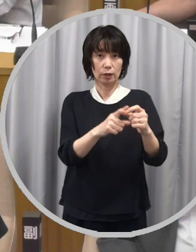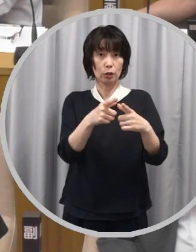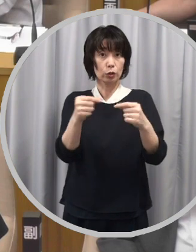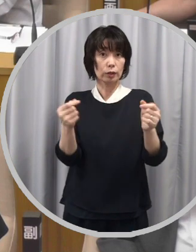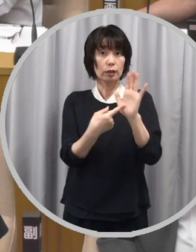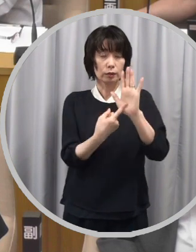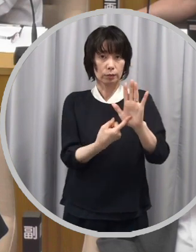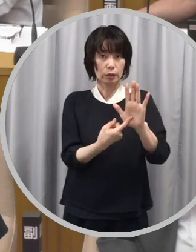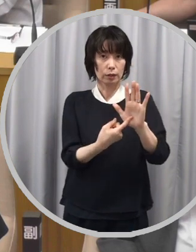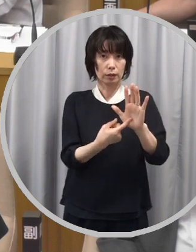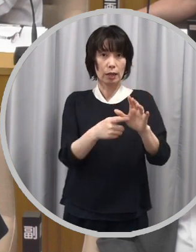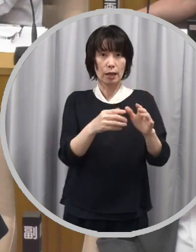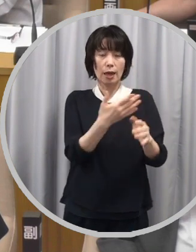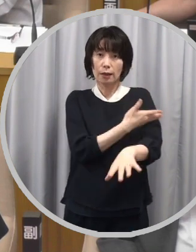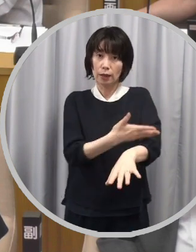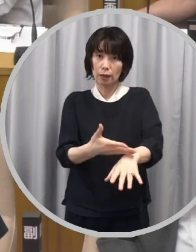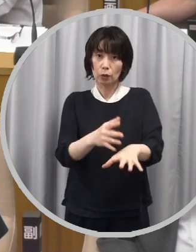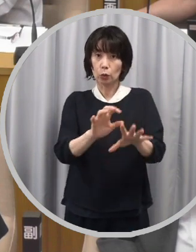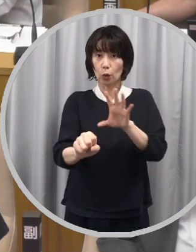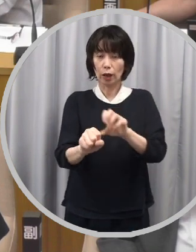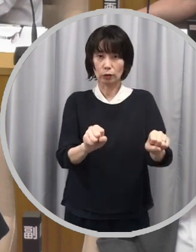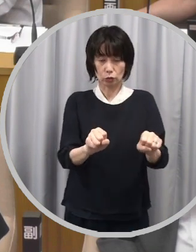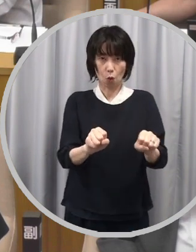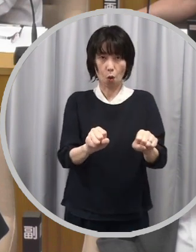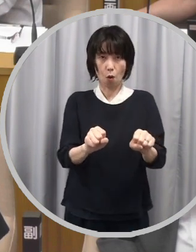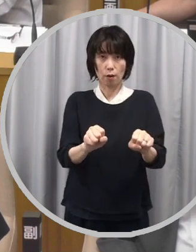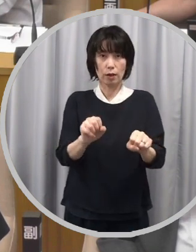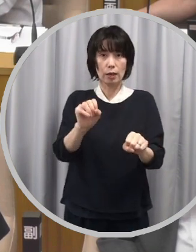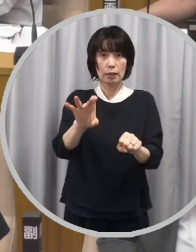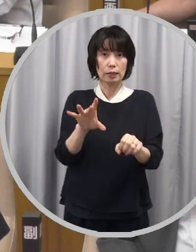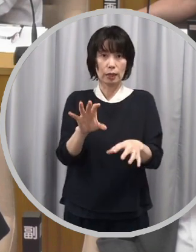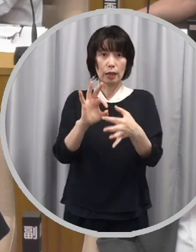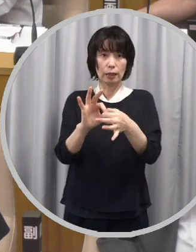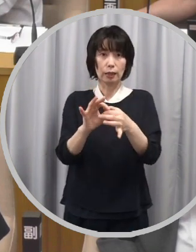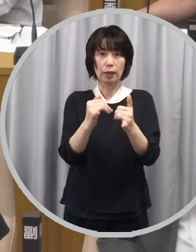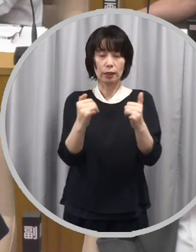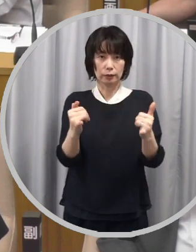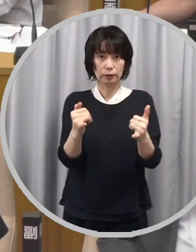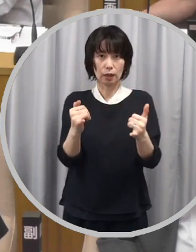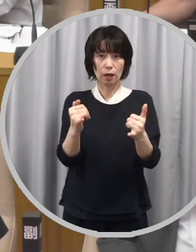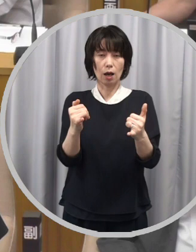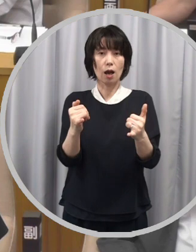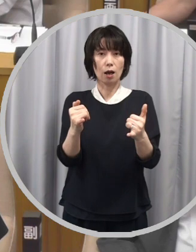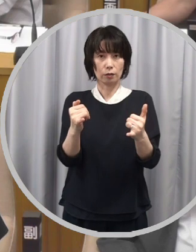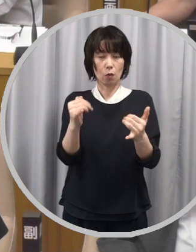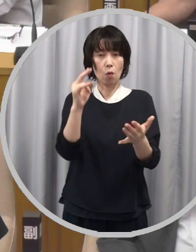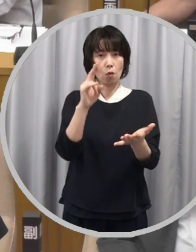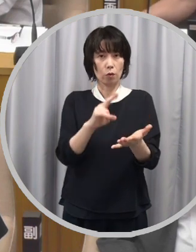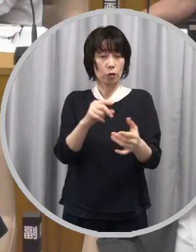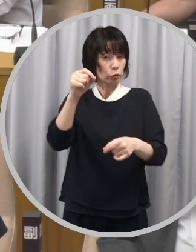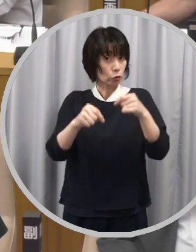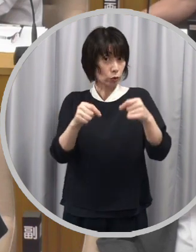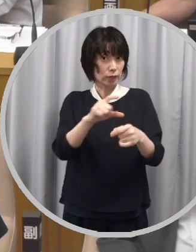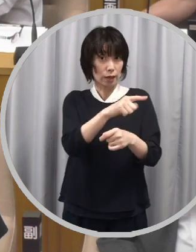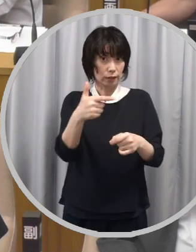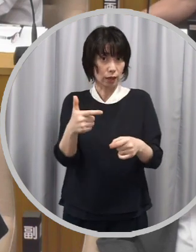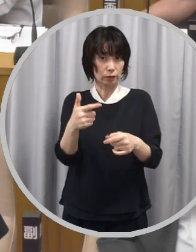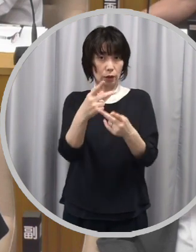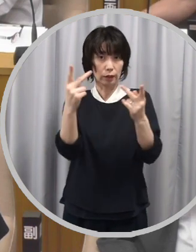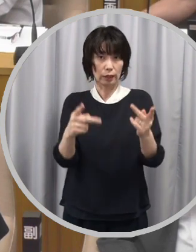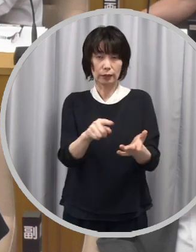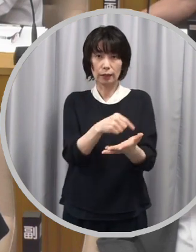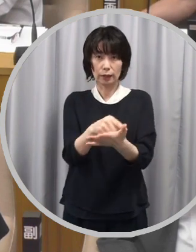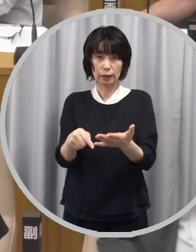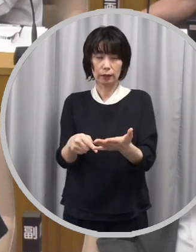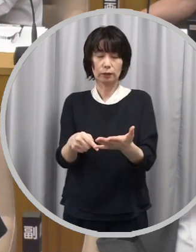された系統の確保並びに利害関係者の特定と調整といった課題の解決を図